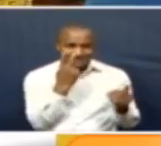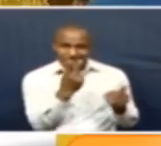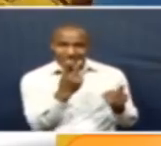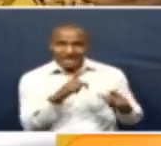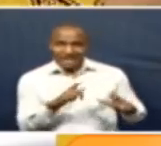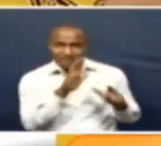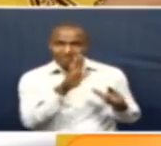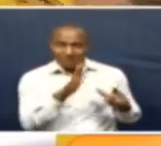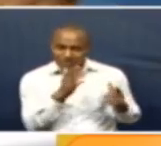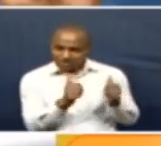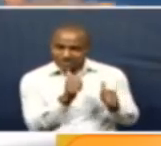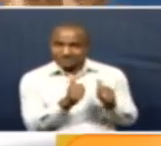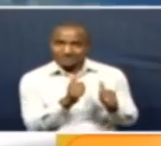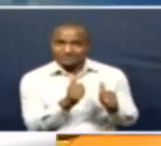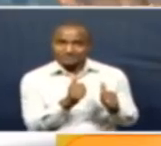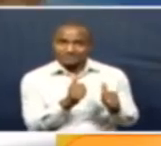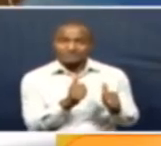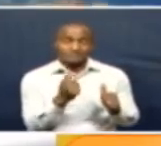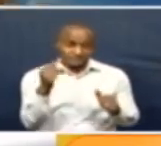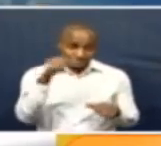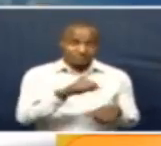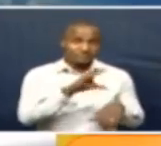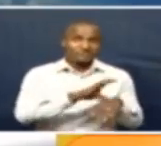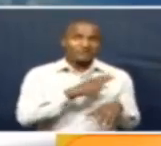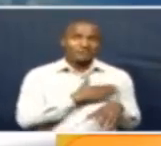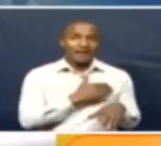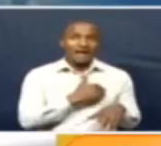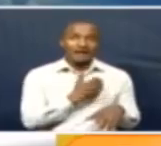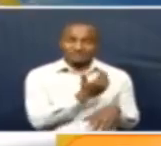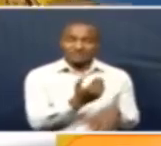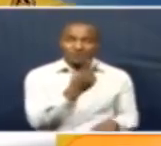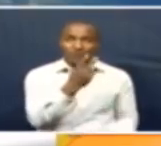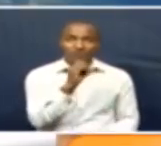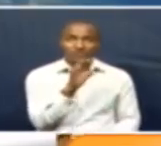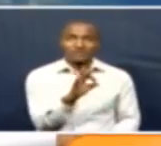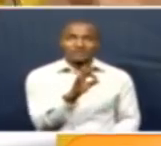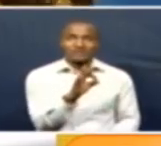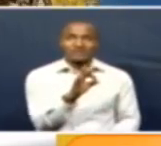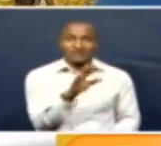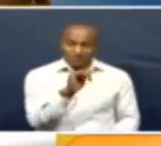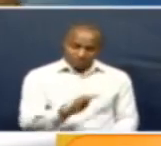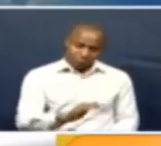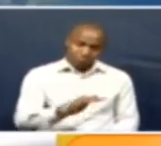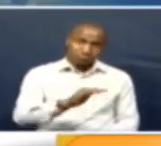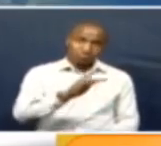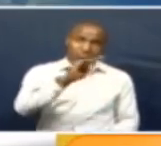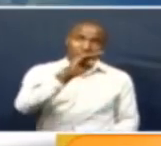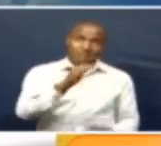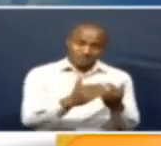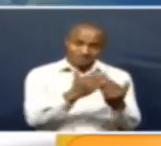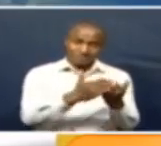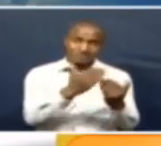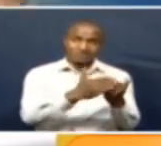life gani wanaishi. Hata saa hii ukikuja kwa kanisa yangu niko na watoto 103. Youth hii inatoka chini, na wale nimelea wamekuwa